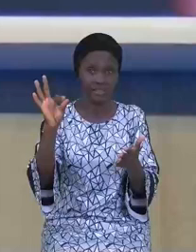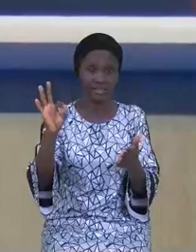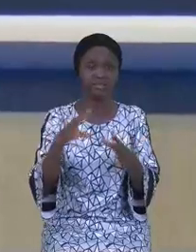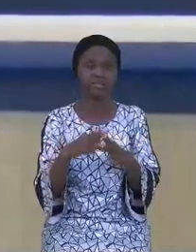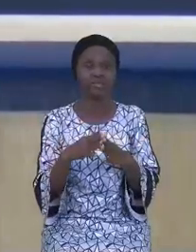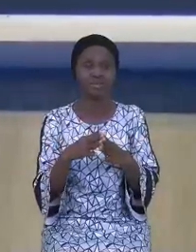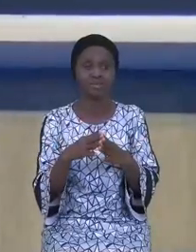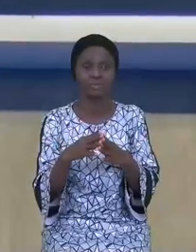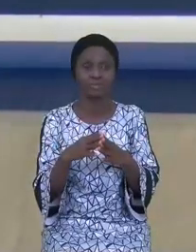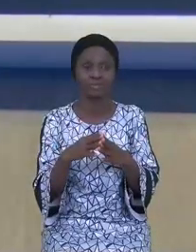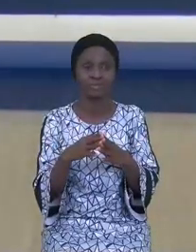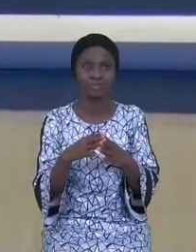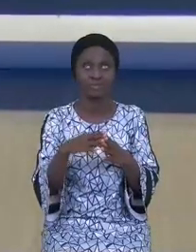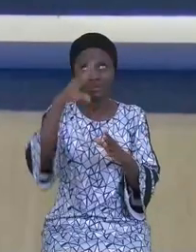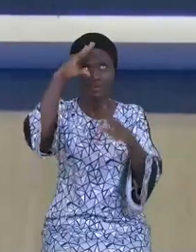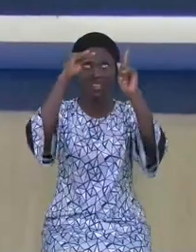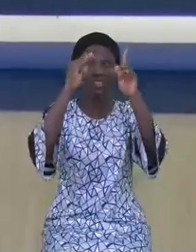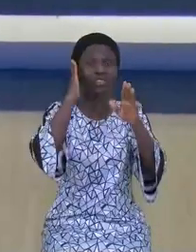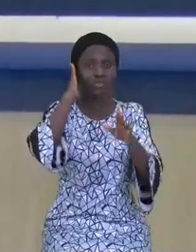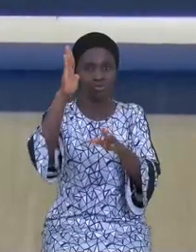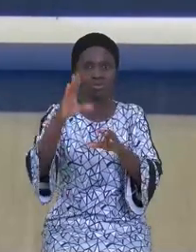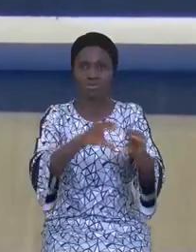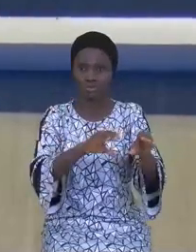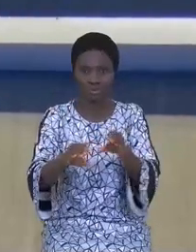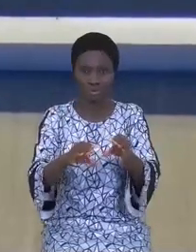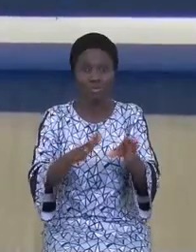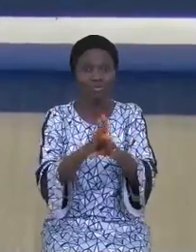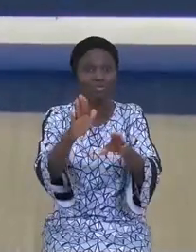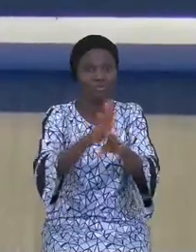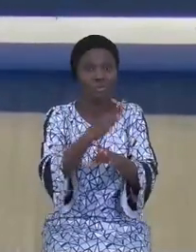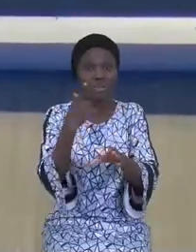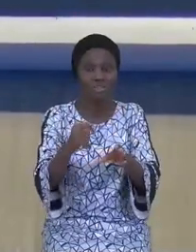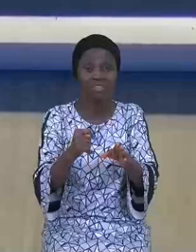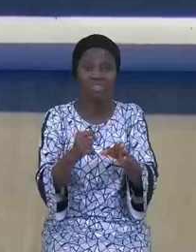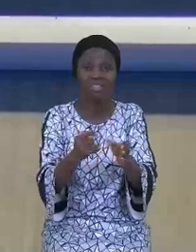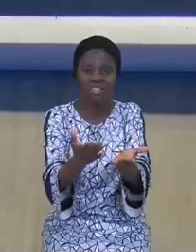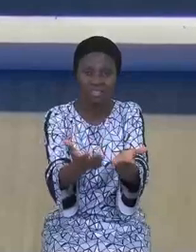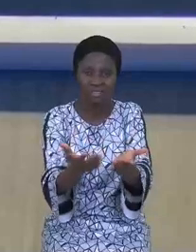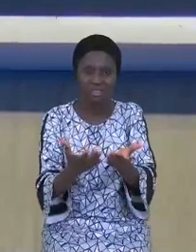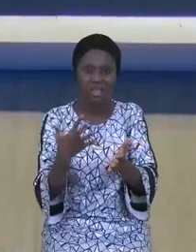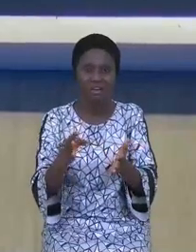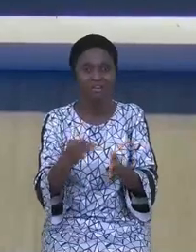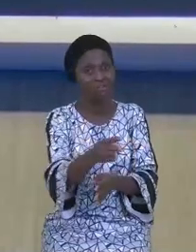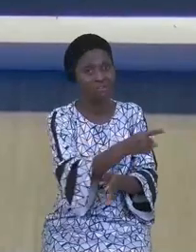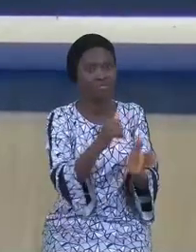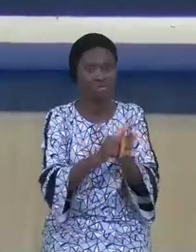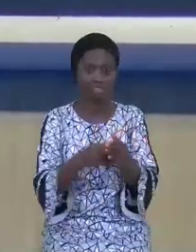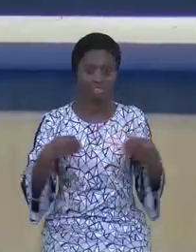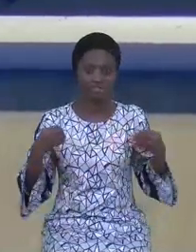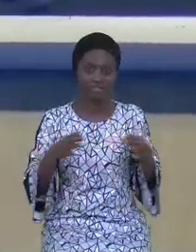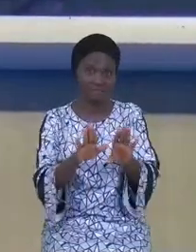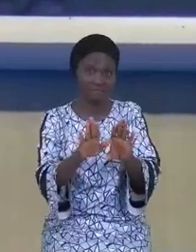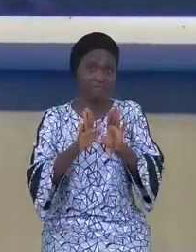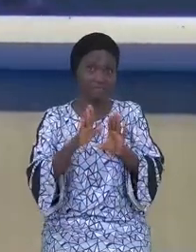Verset 19. Il accomplit les désirs de ceux qui le craignent.